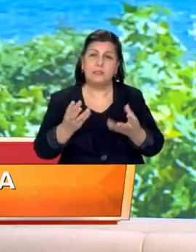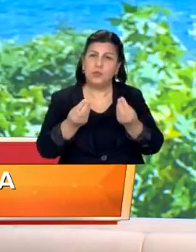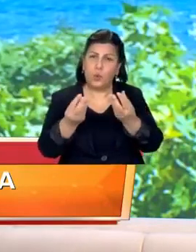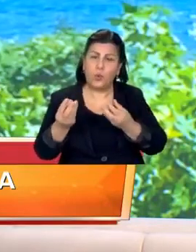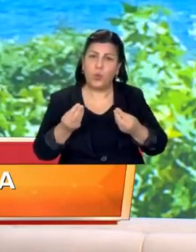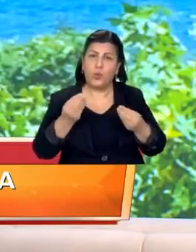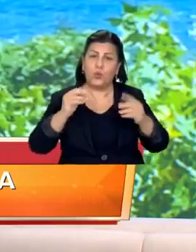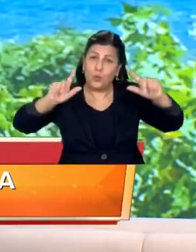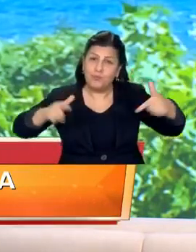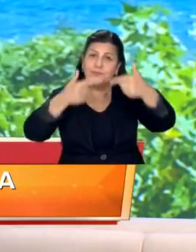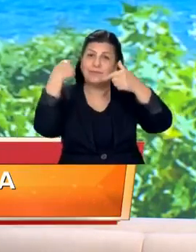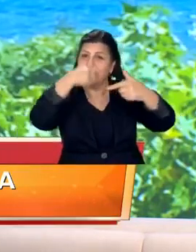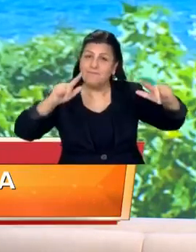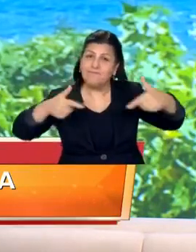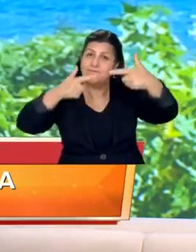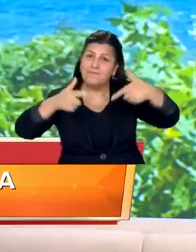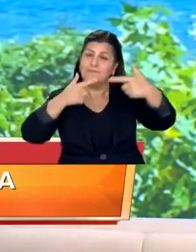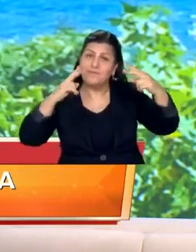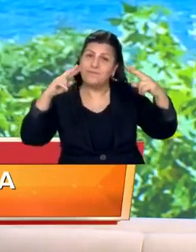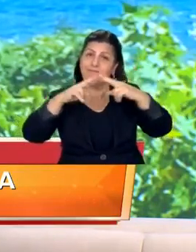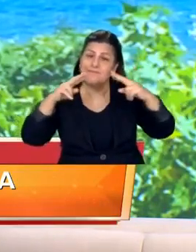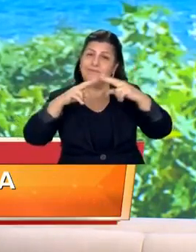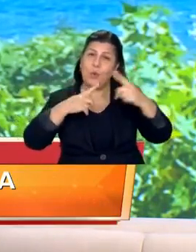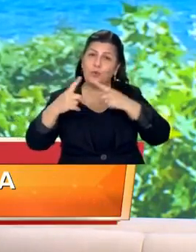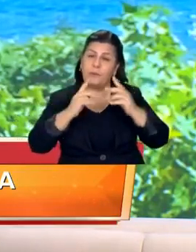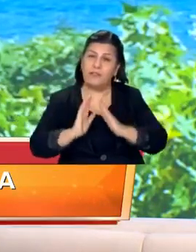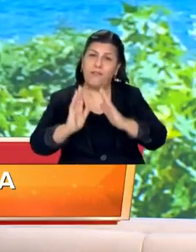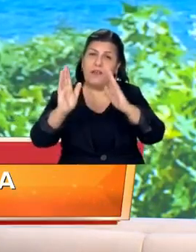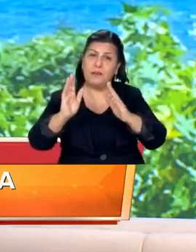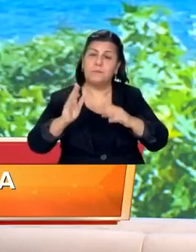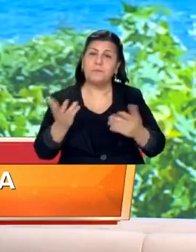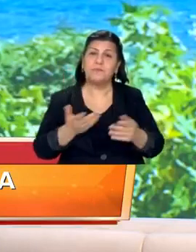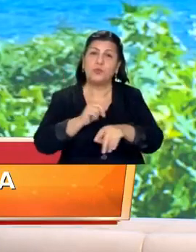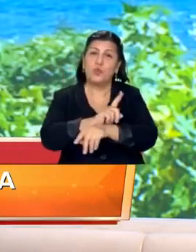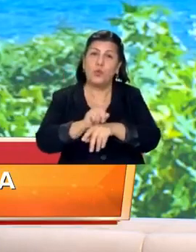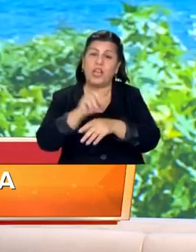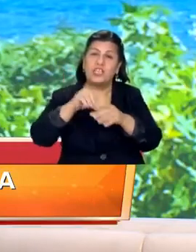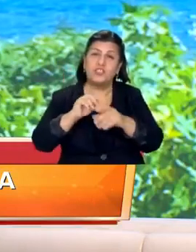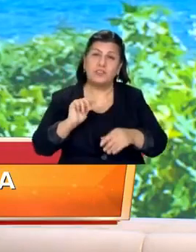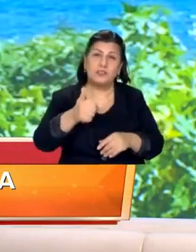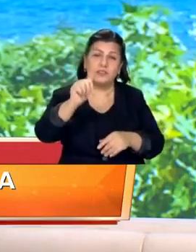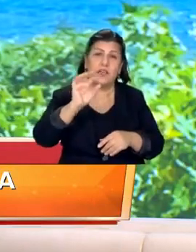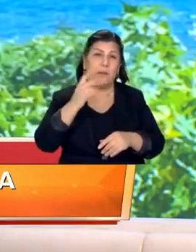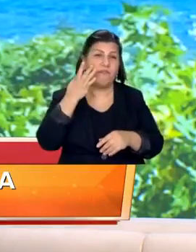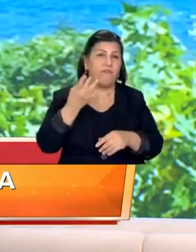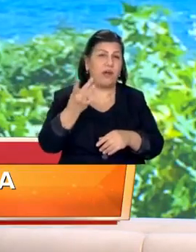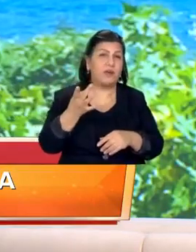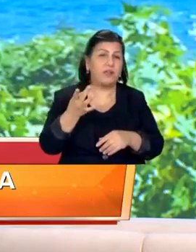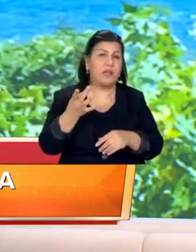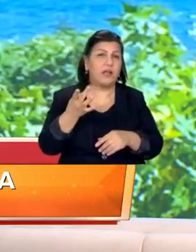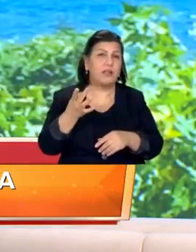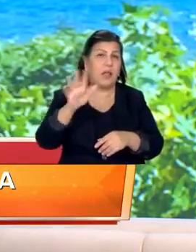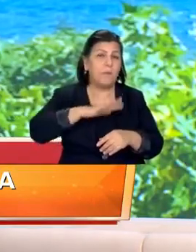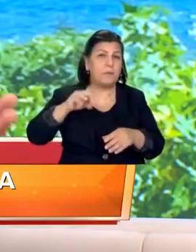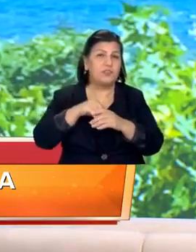sık görüntülü bir şekilde konuşmaya devam etmek Ama bu süreç içerisinde biraz da şöyle bir farkındalık hepimize Laz var